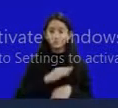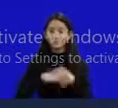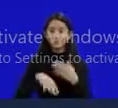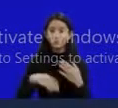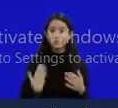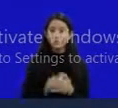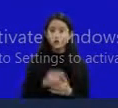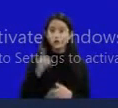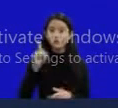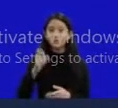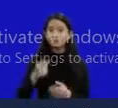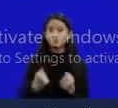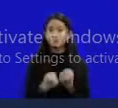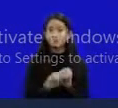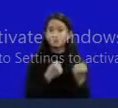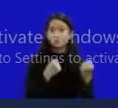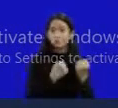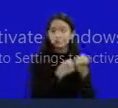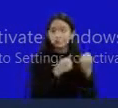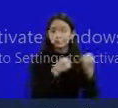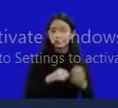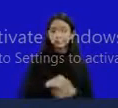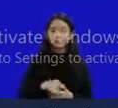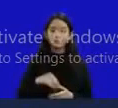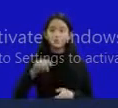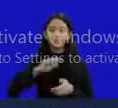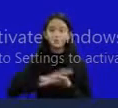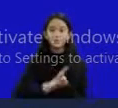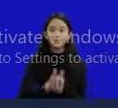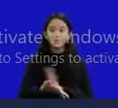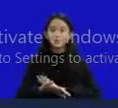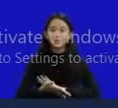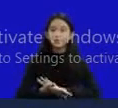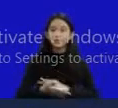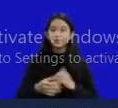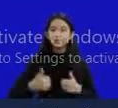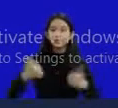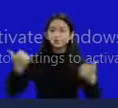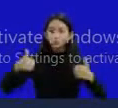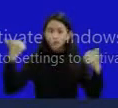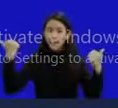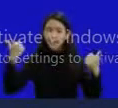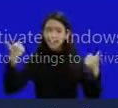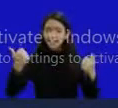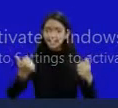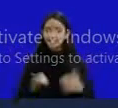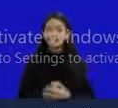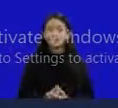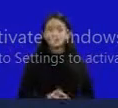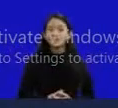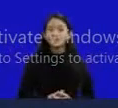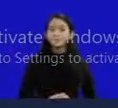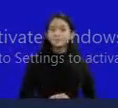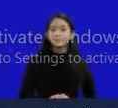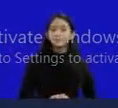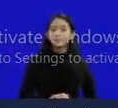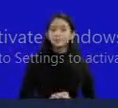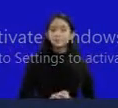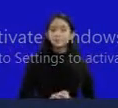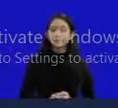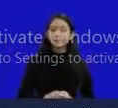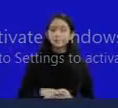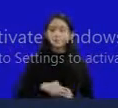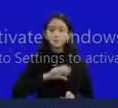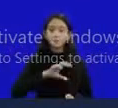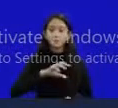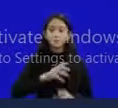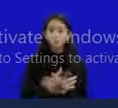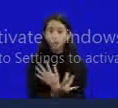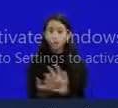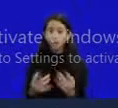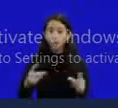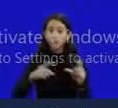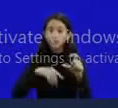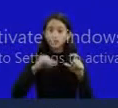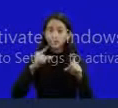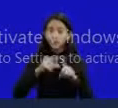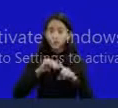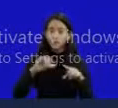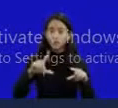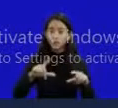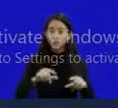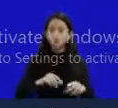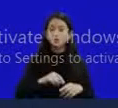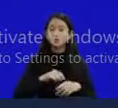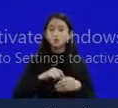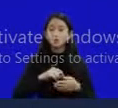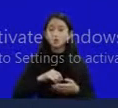harus pendukung untuk ini menjadi sukses baik dari pemerintah pusat Satgas masyarakat sipil sekolah dan orang tua